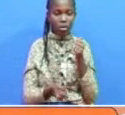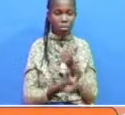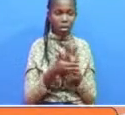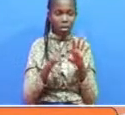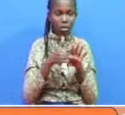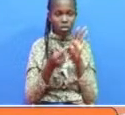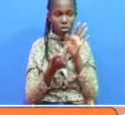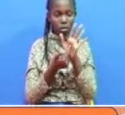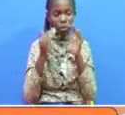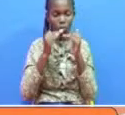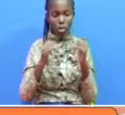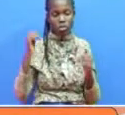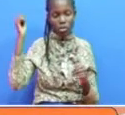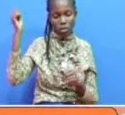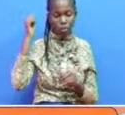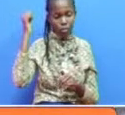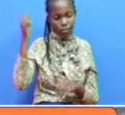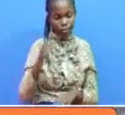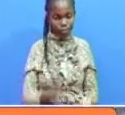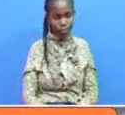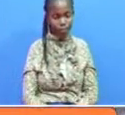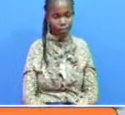wa kilungu ikumbi ya siasa.